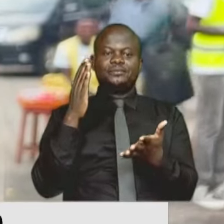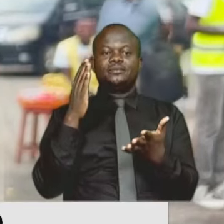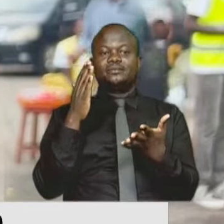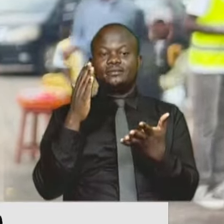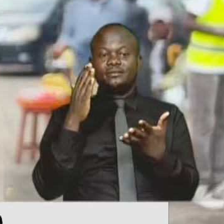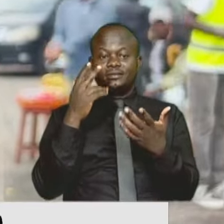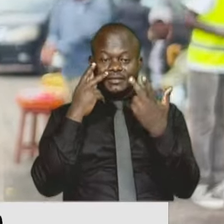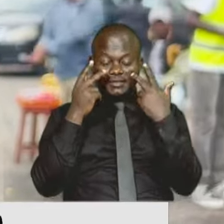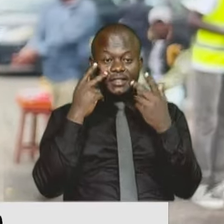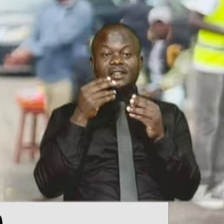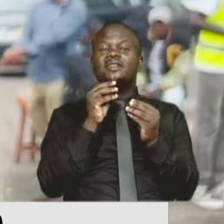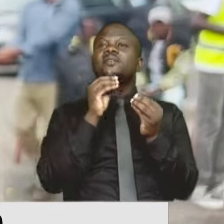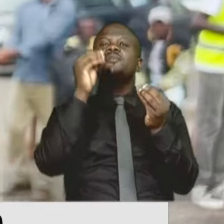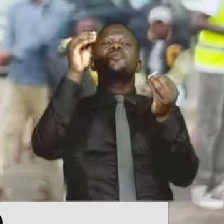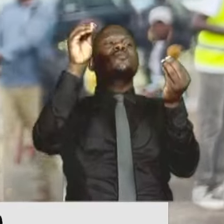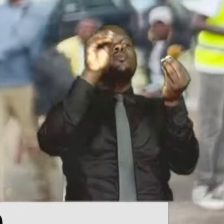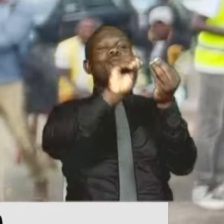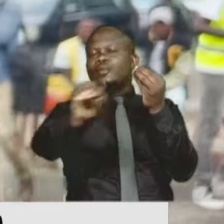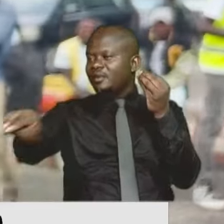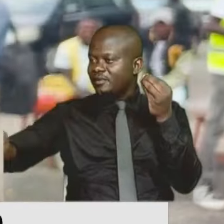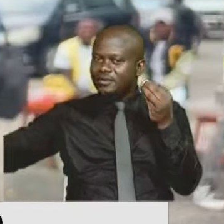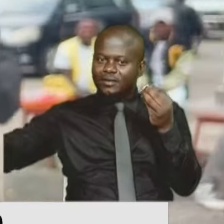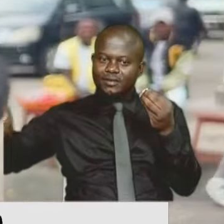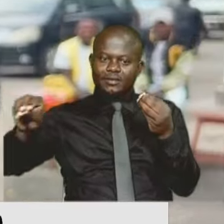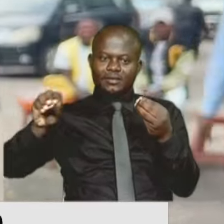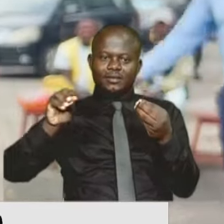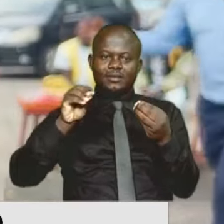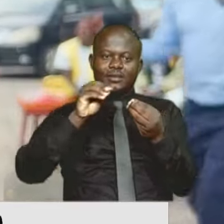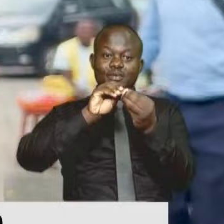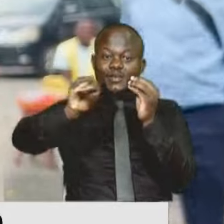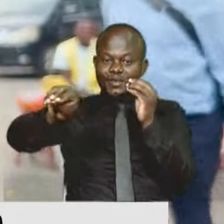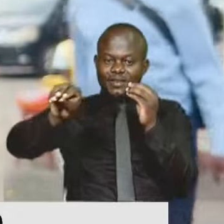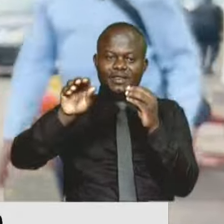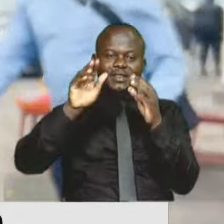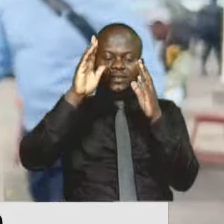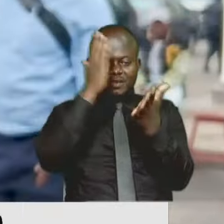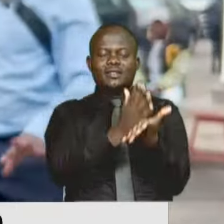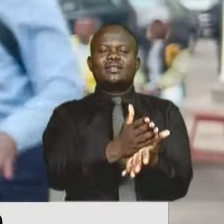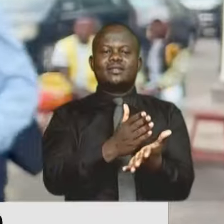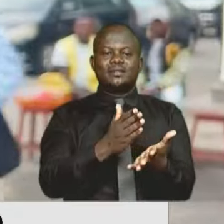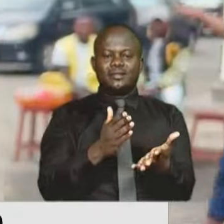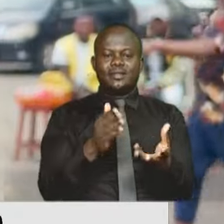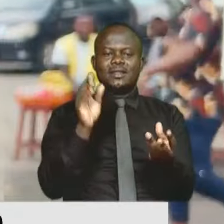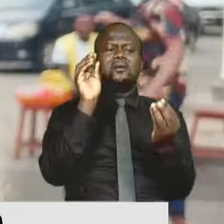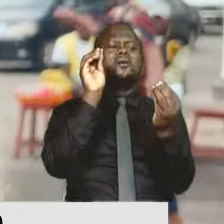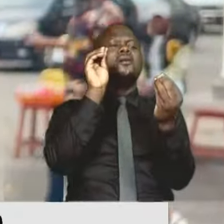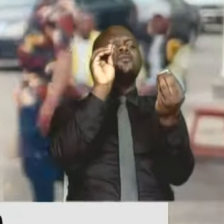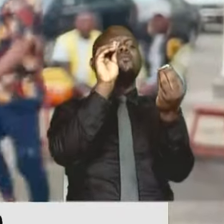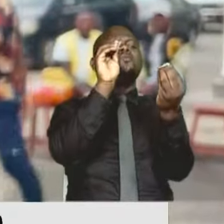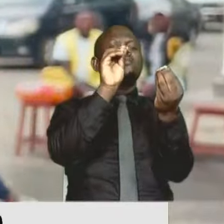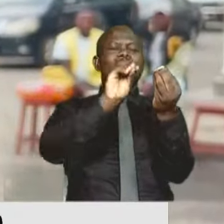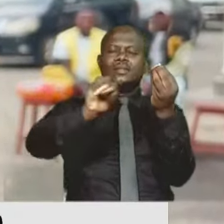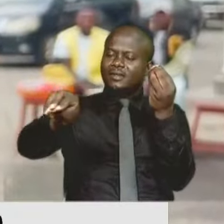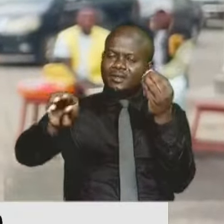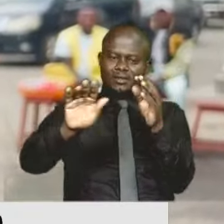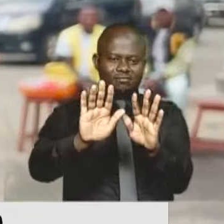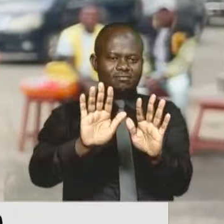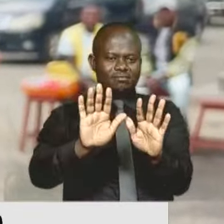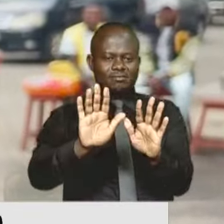iyo birerekera inkumi ziri gusanga kabizo zibe zihagaze zireba iyo biri kwerekera.